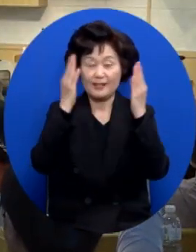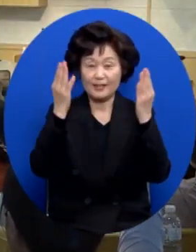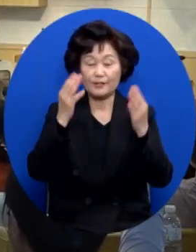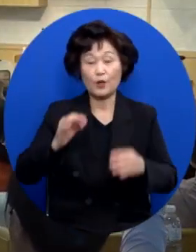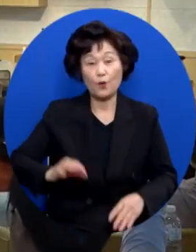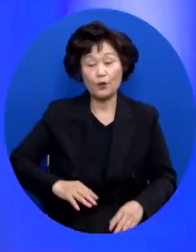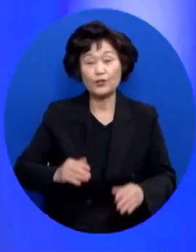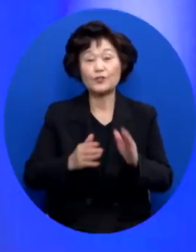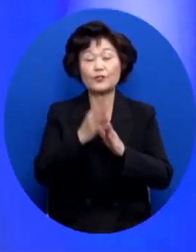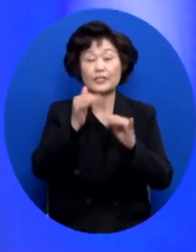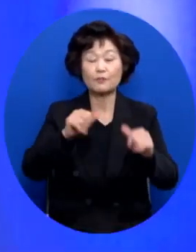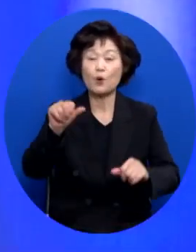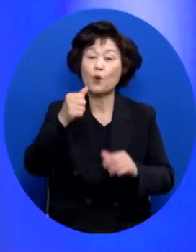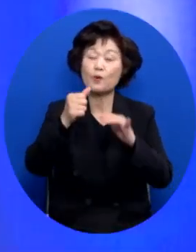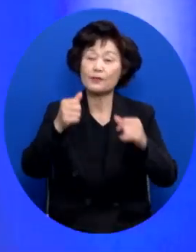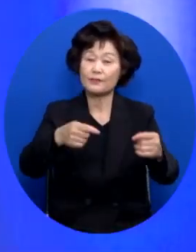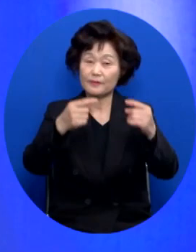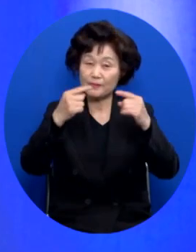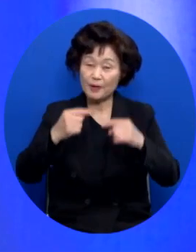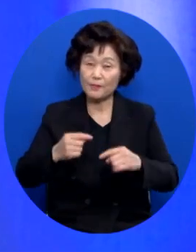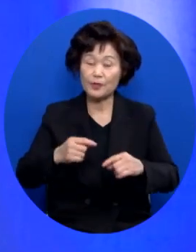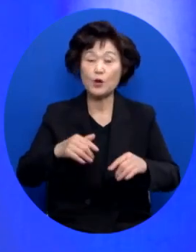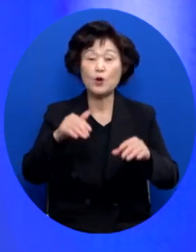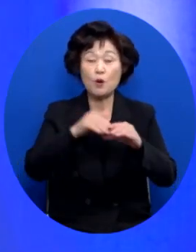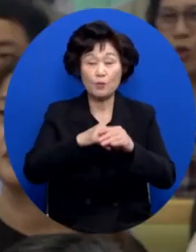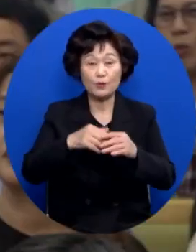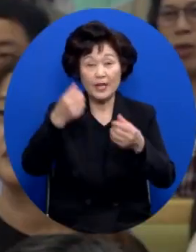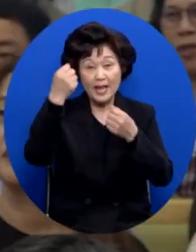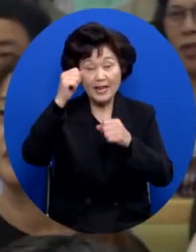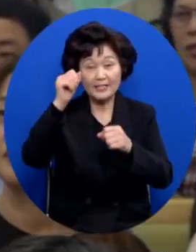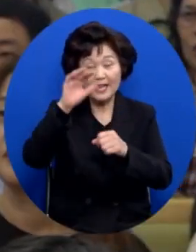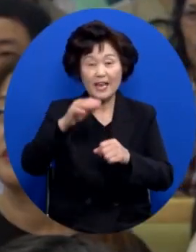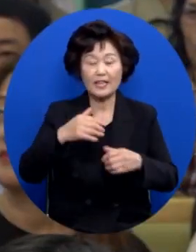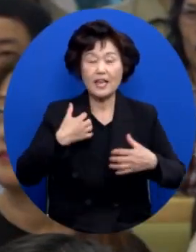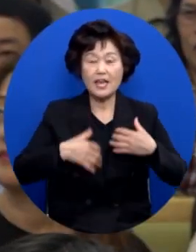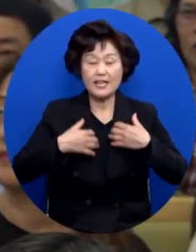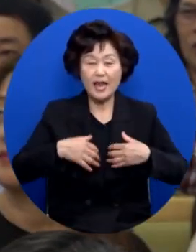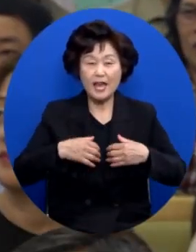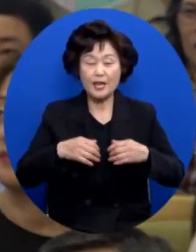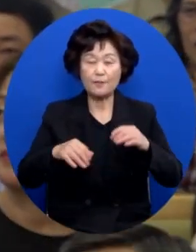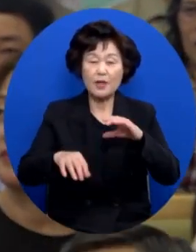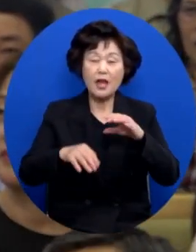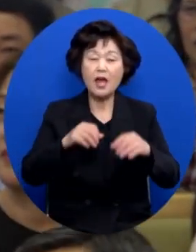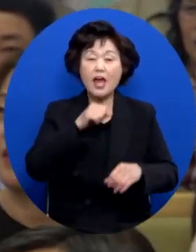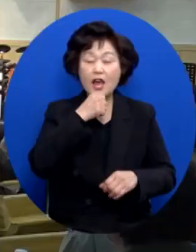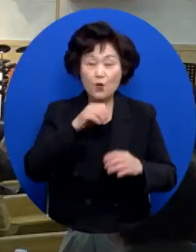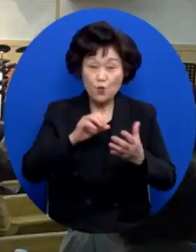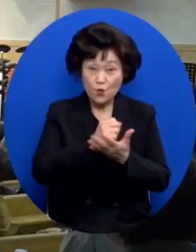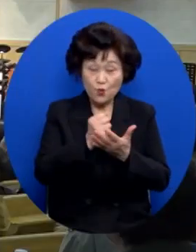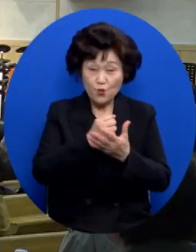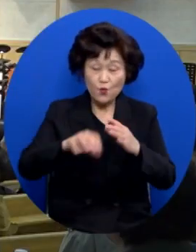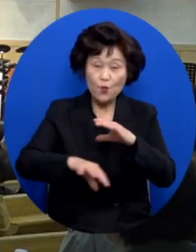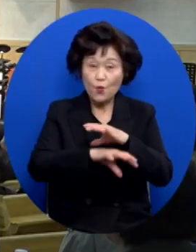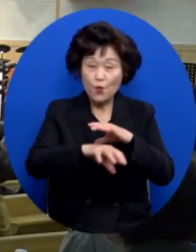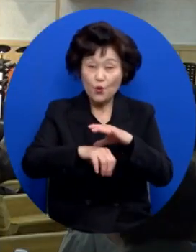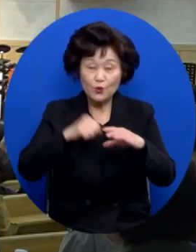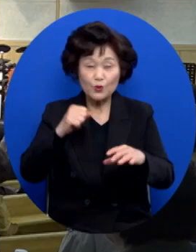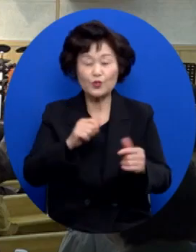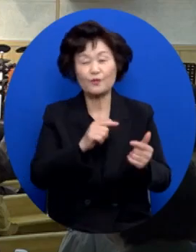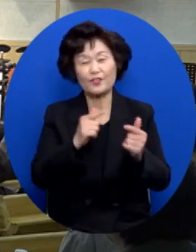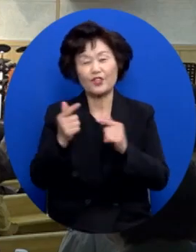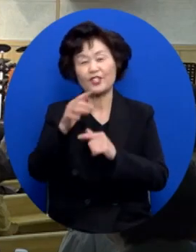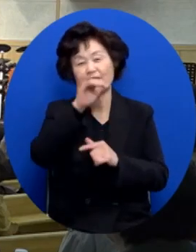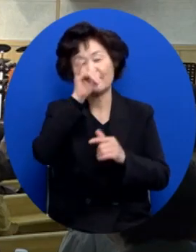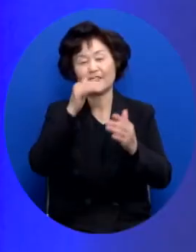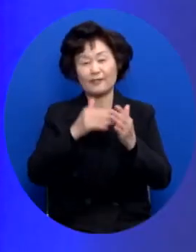원주 시민 500여 명이 참여한 이번 문화 콘서트는 레크리에이션과 행운권 추첨, 그리고 성악가들의 무대 공연이